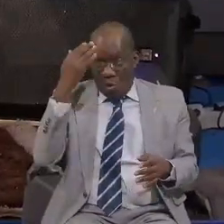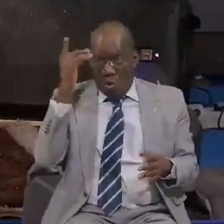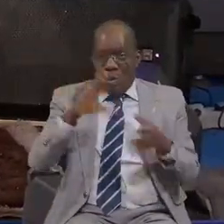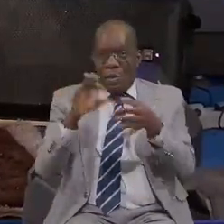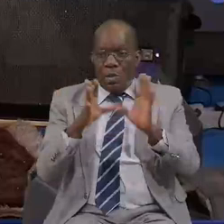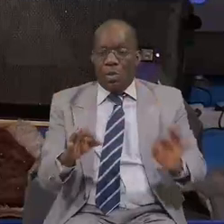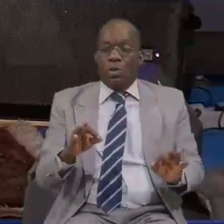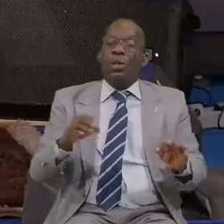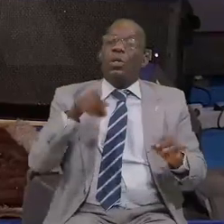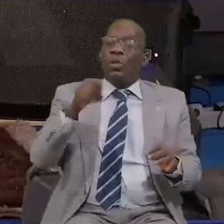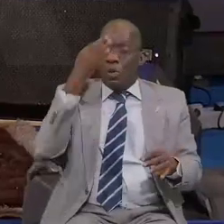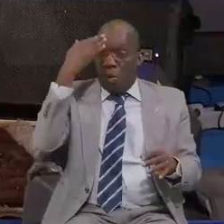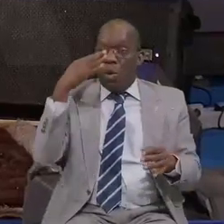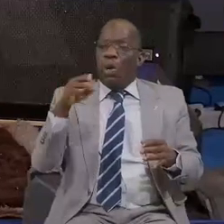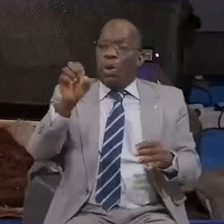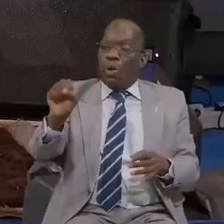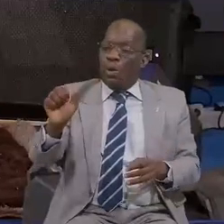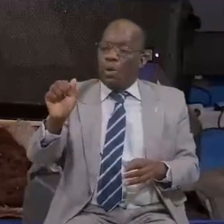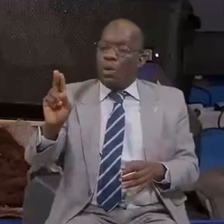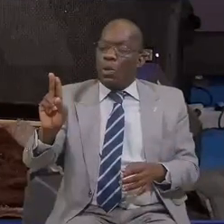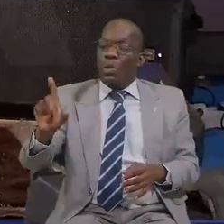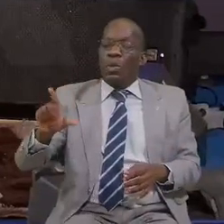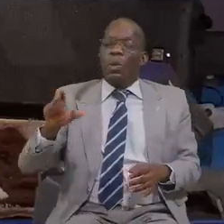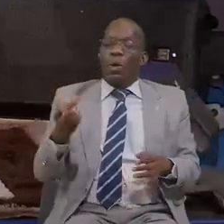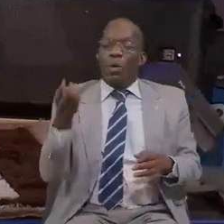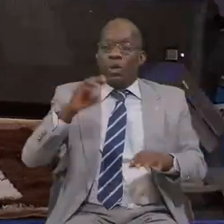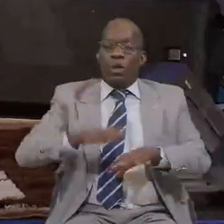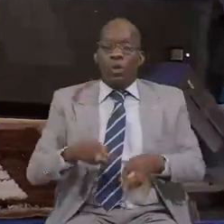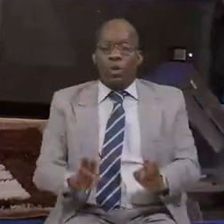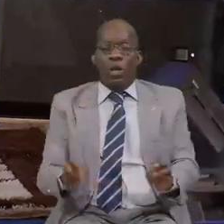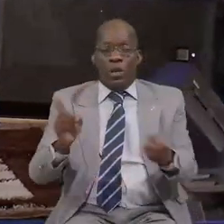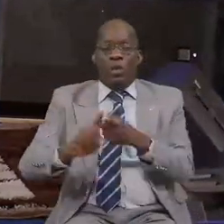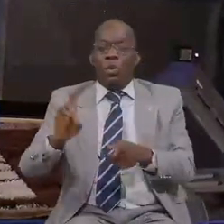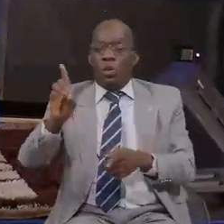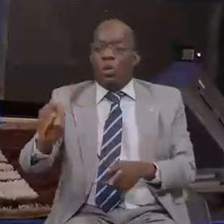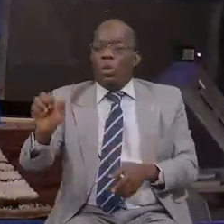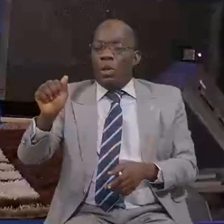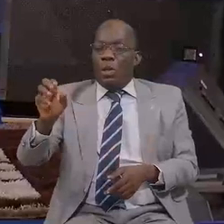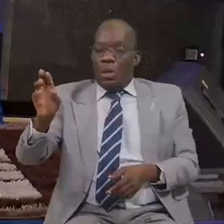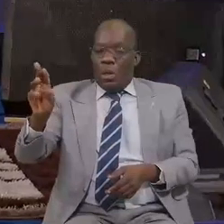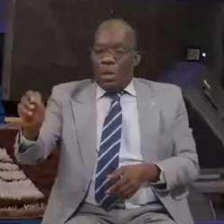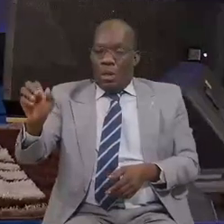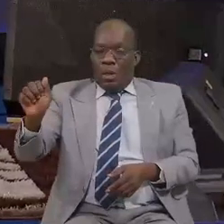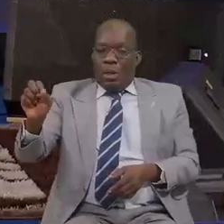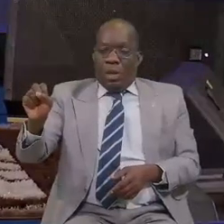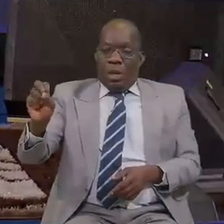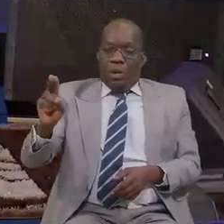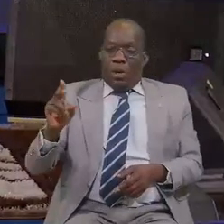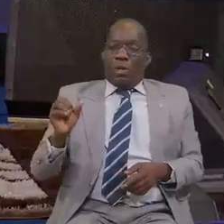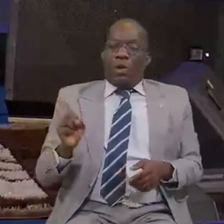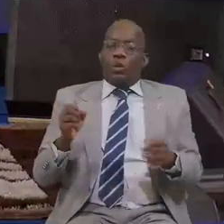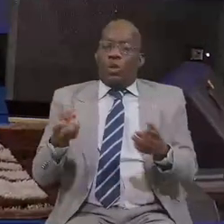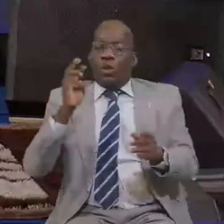Saul allait à Damas et il voulait persécuter l'église, les membres